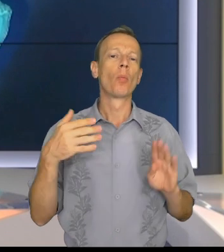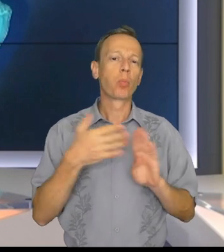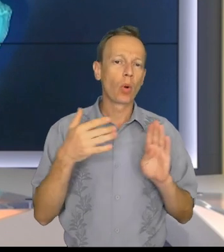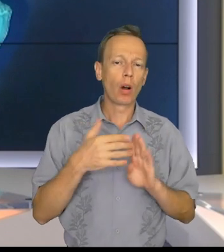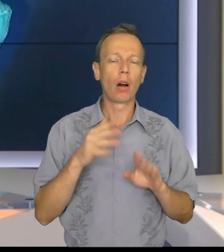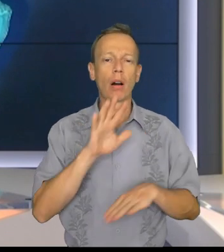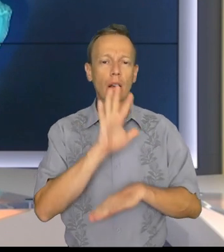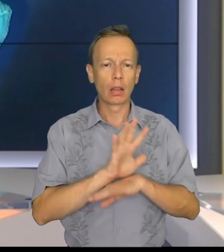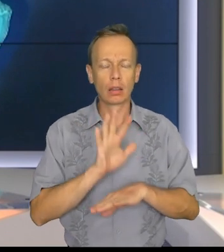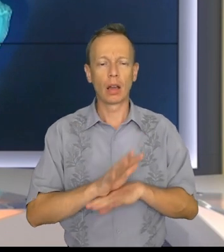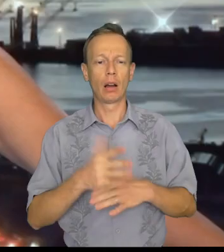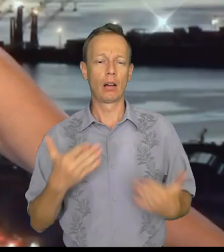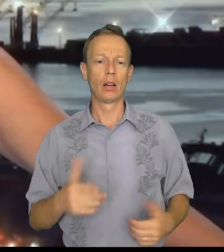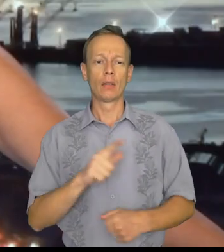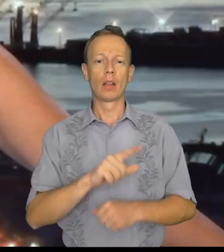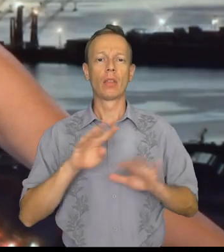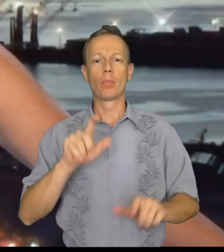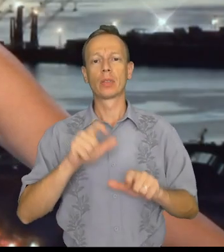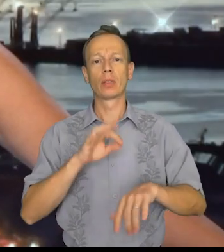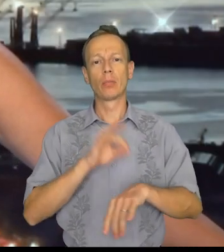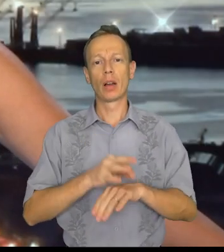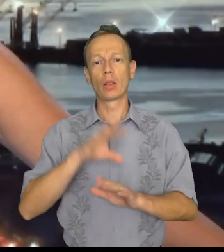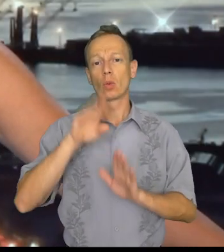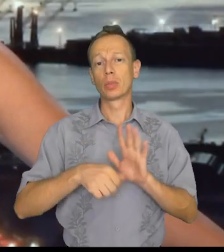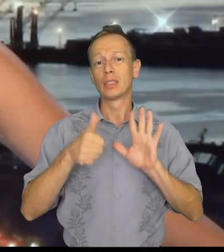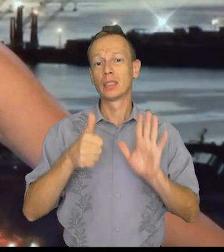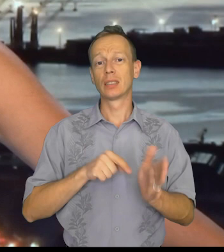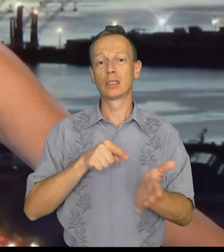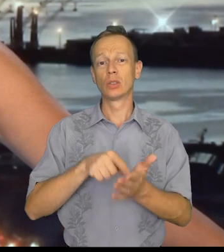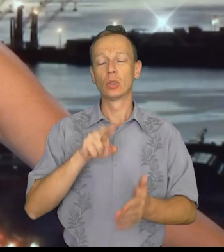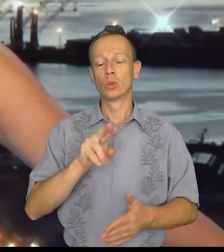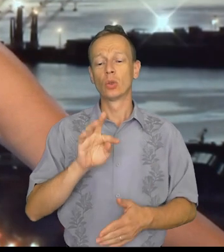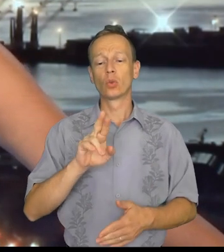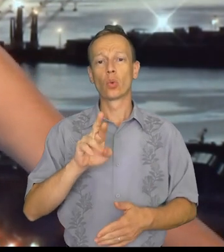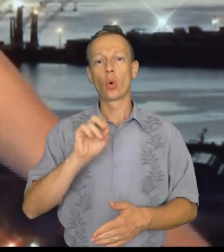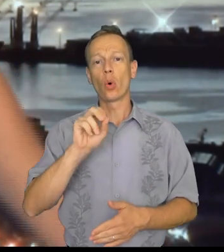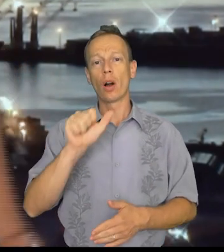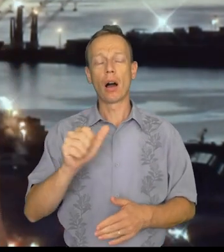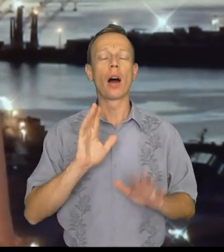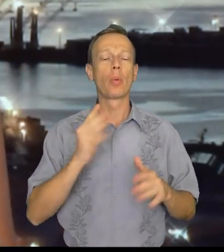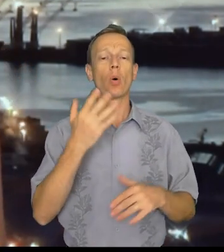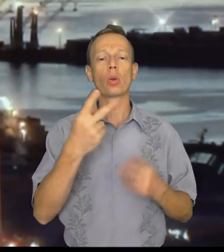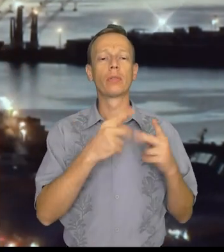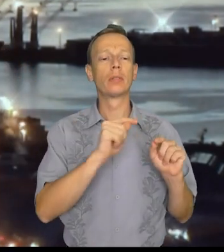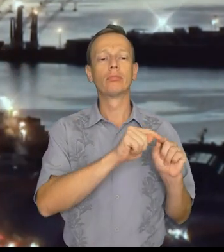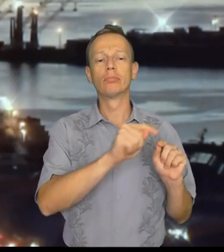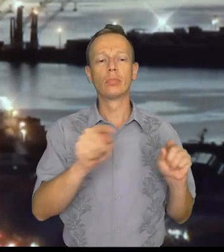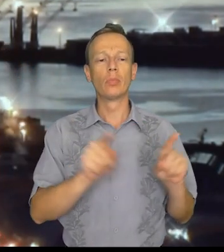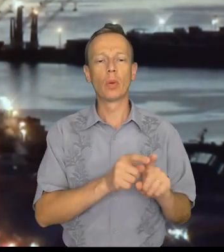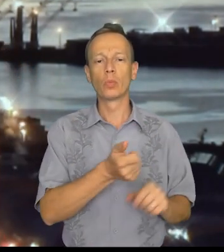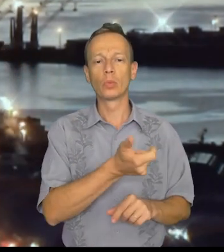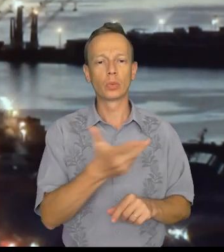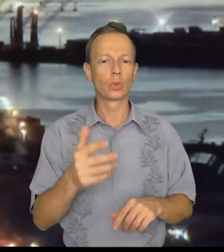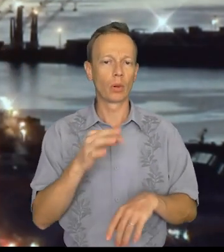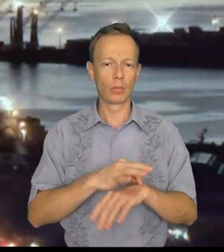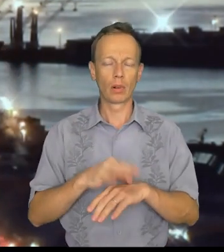enregistre 29 cas actifs, dont 6 à Uturwa, 6 à Tumara et 17 à Taputapuatea. Thierry Bélier, responsable de la